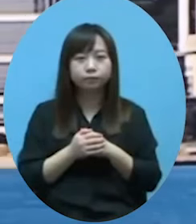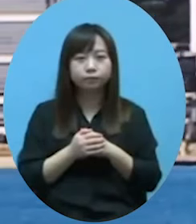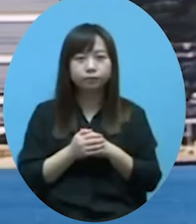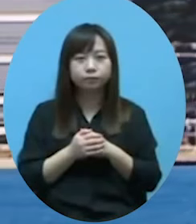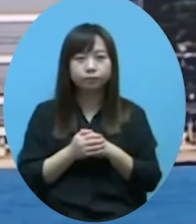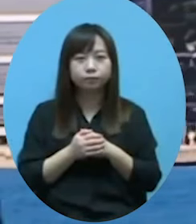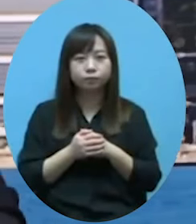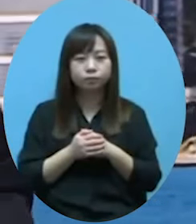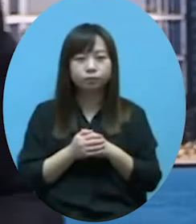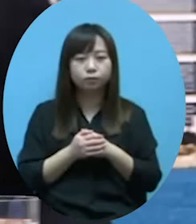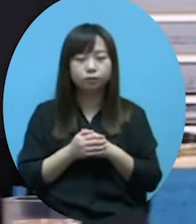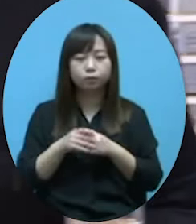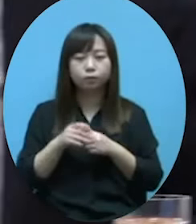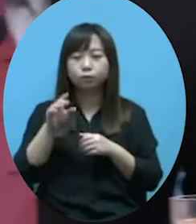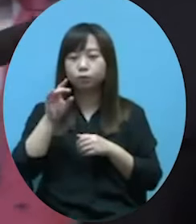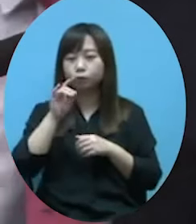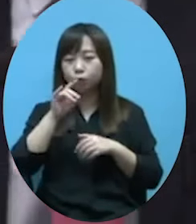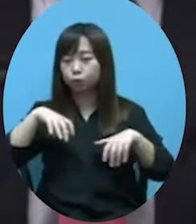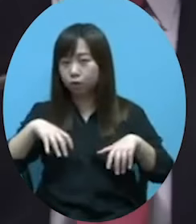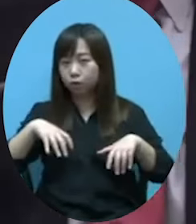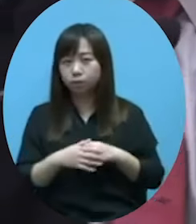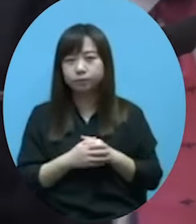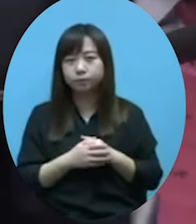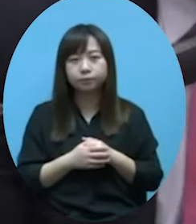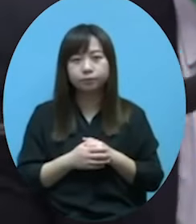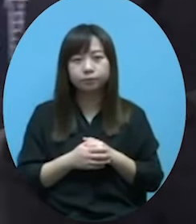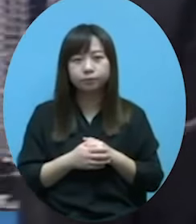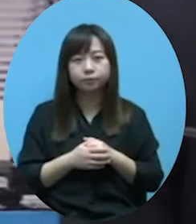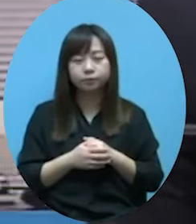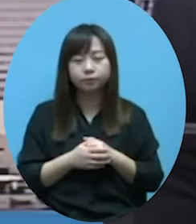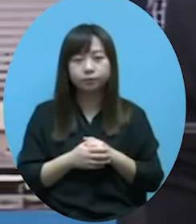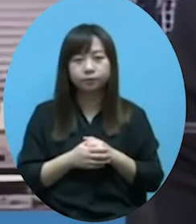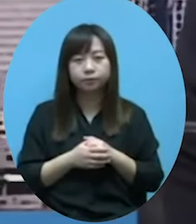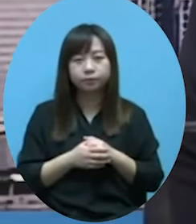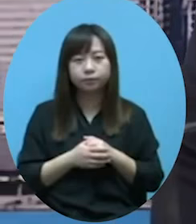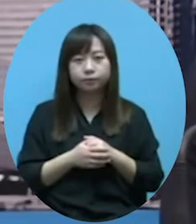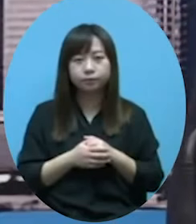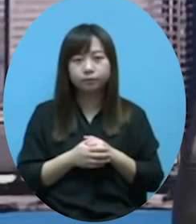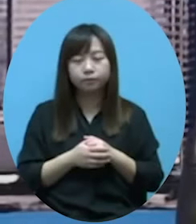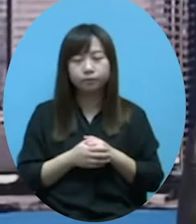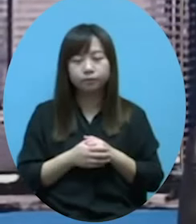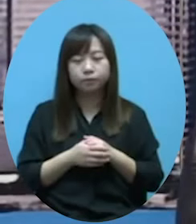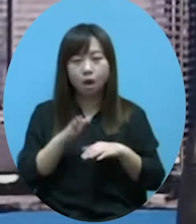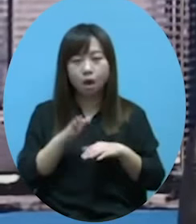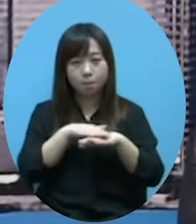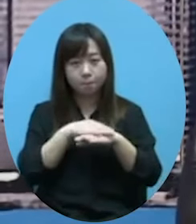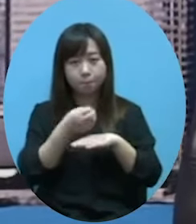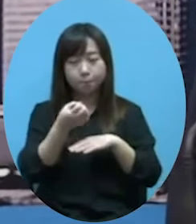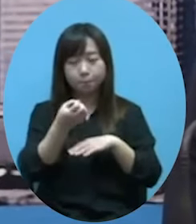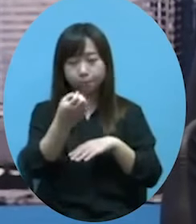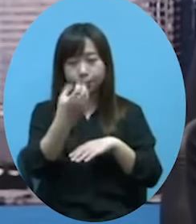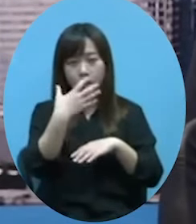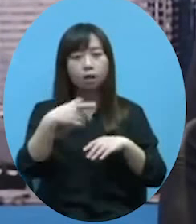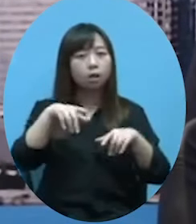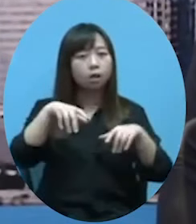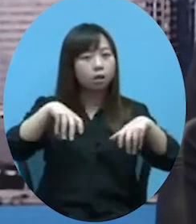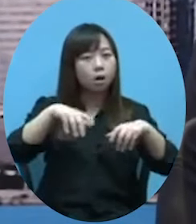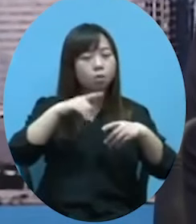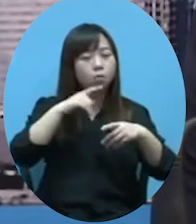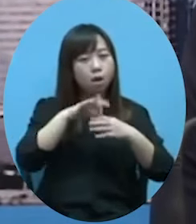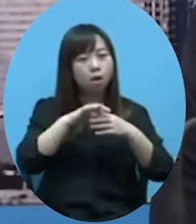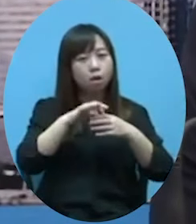松書九好松書九你剛才問到九隻對